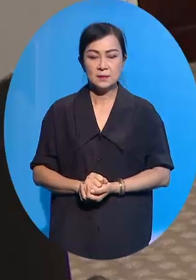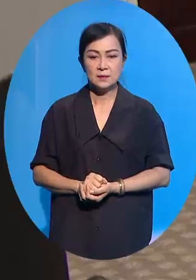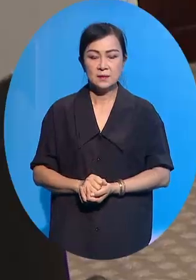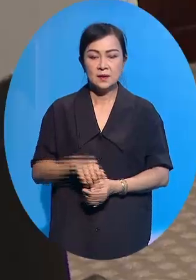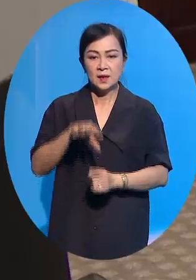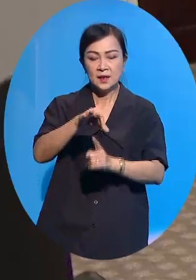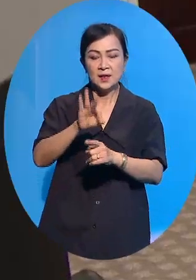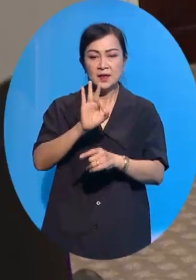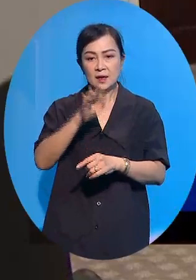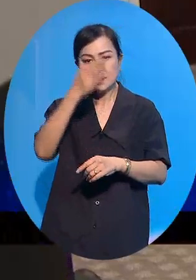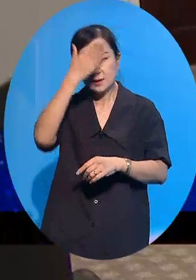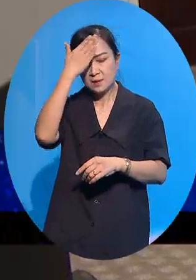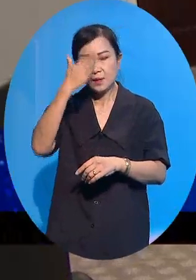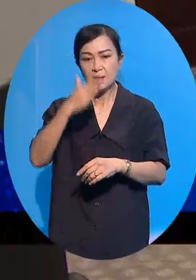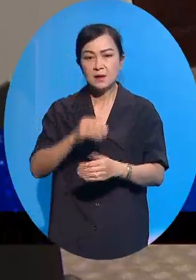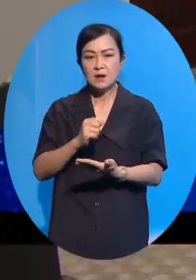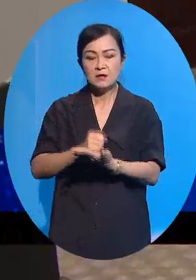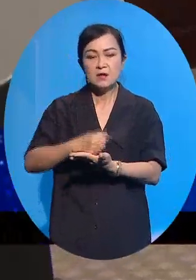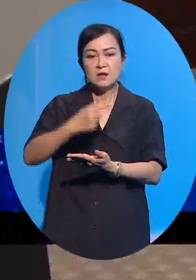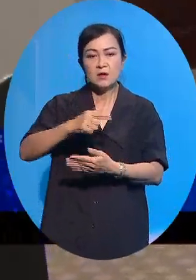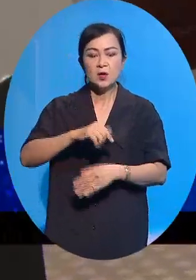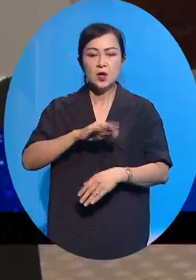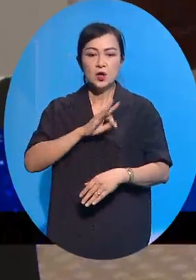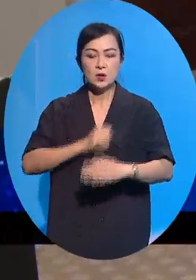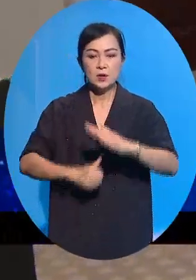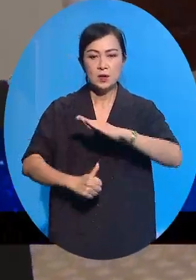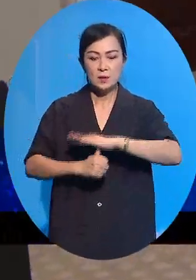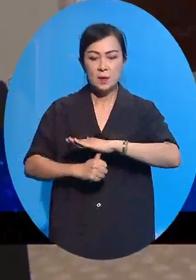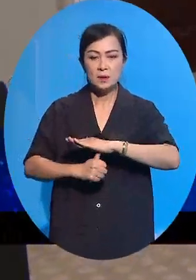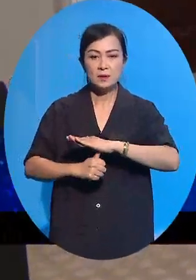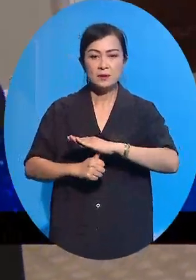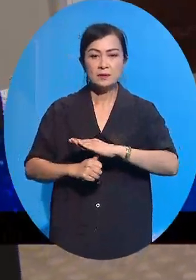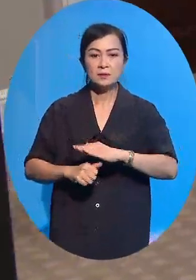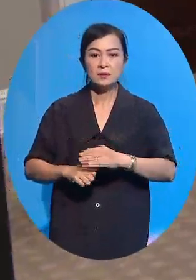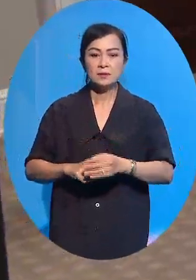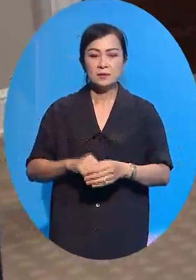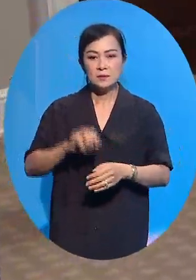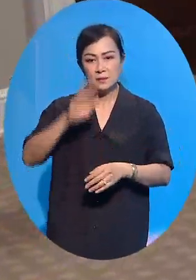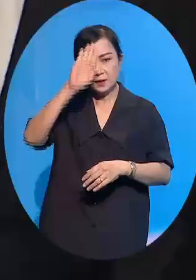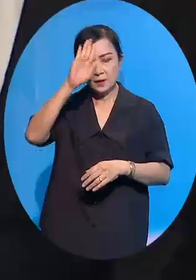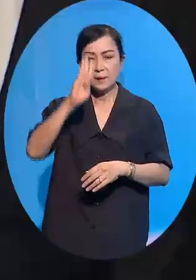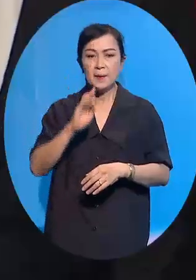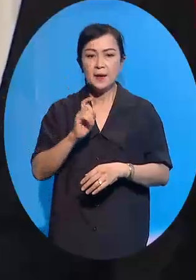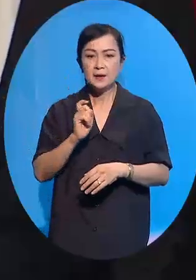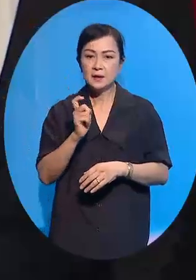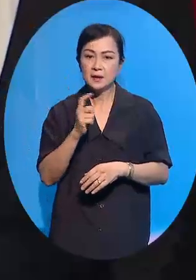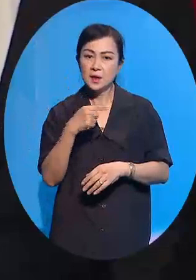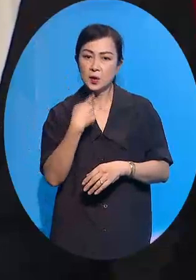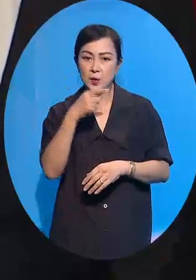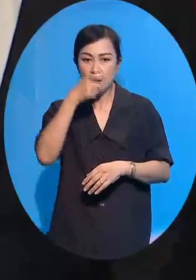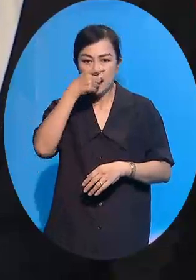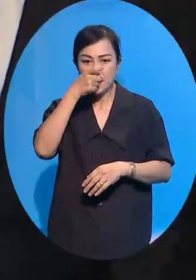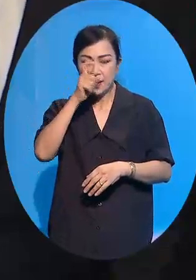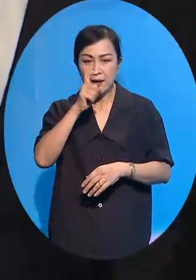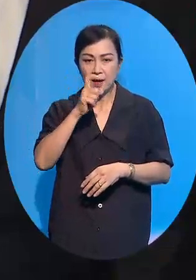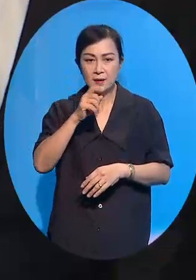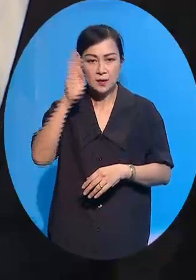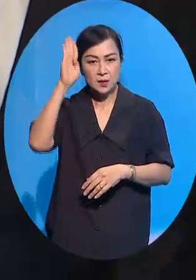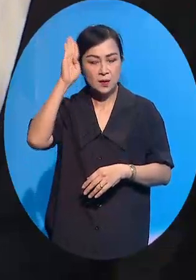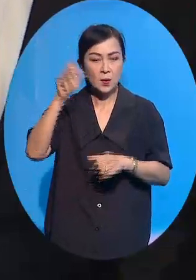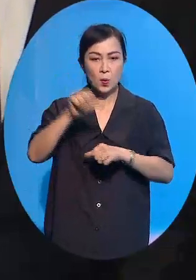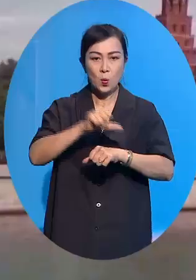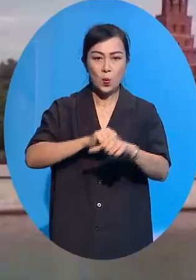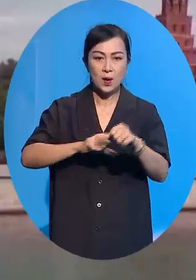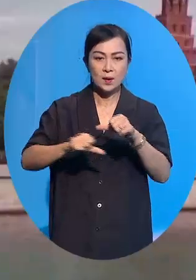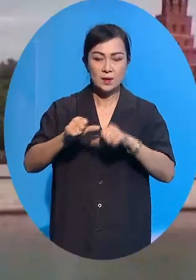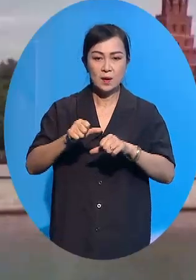Hãng tin TASS cho biết, trong thư gửi Chủ tịch Hạ viện và Chủ tịch Thượng viện Mỹ, Tổng thống Joe Biden cho rằng Nga vẫn đang thực hiện các hoạt động có